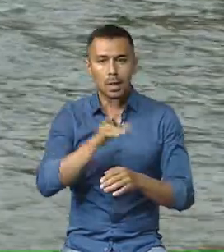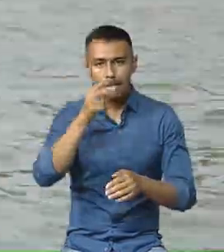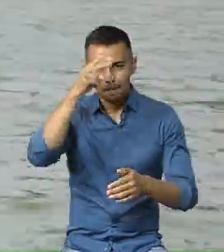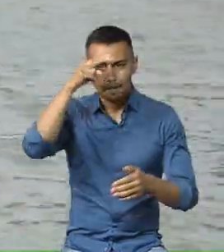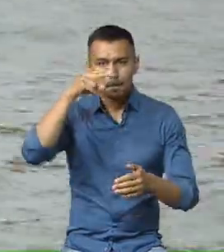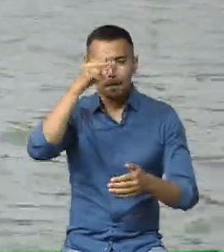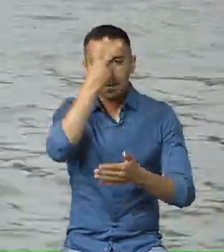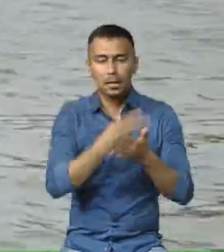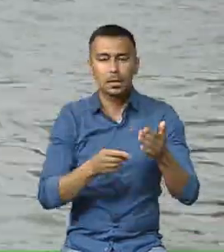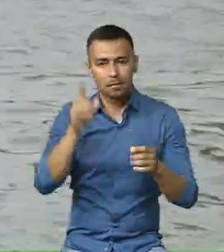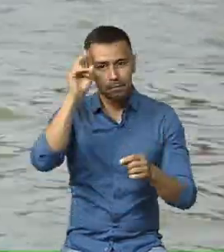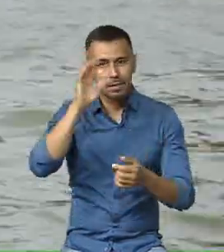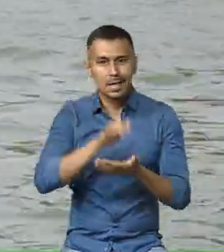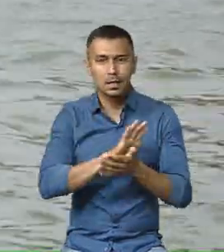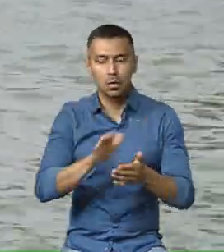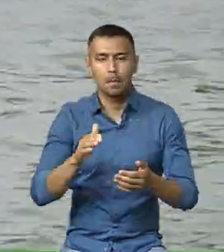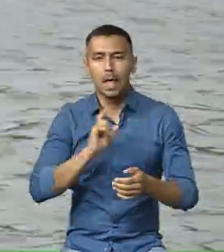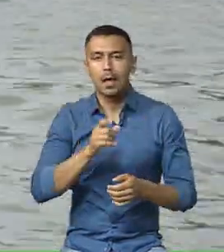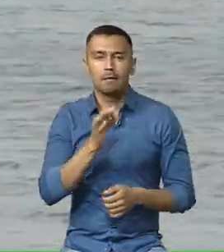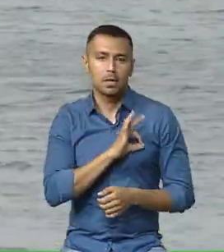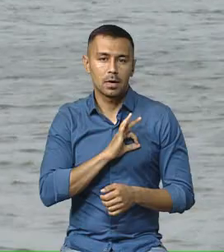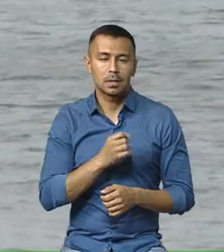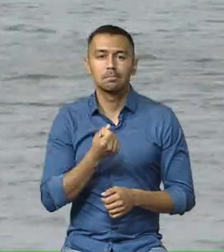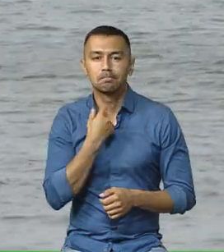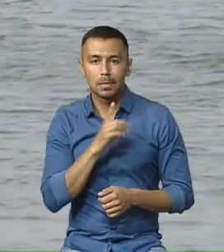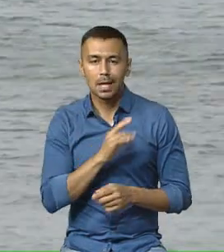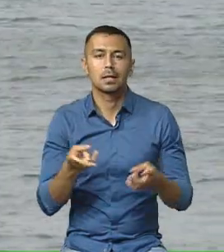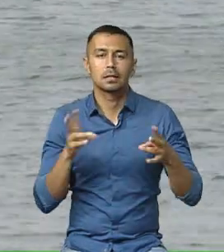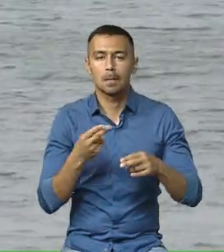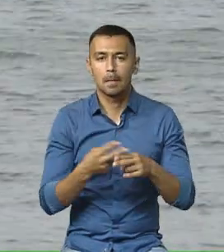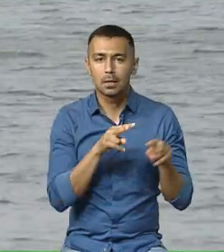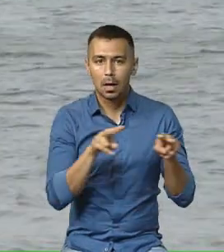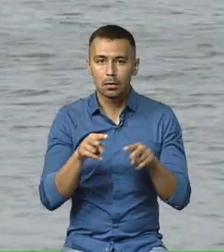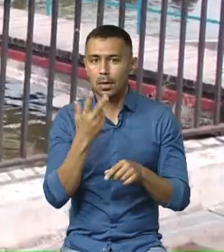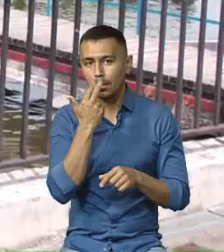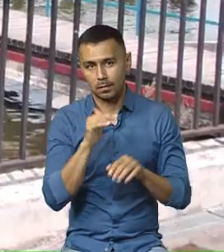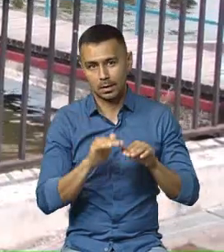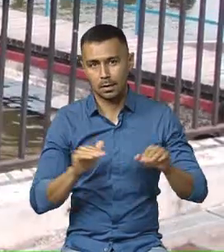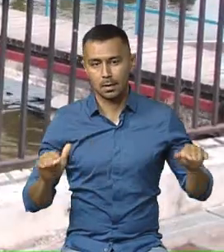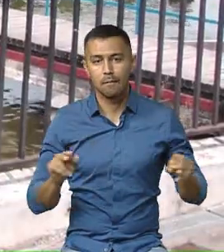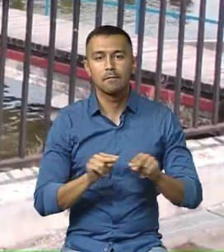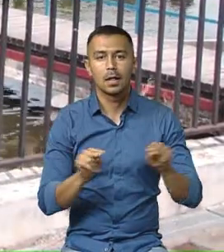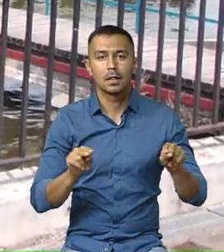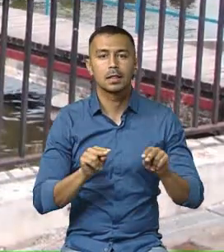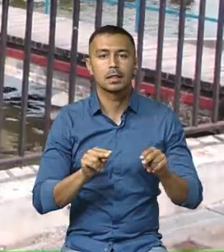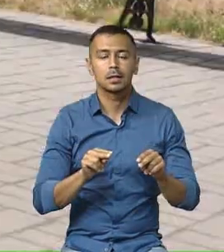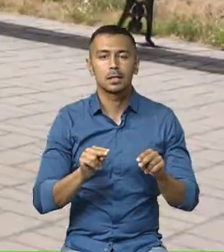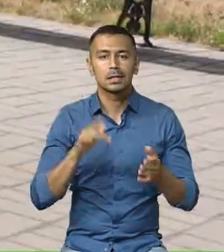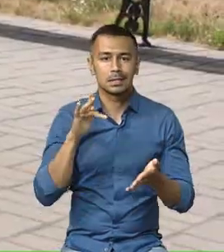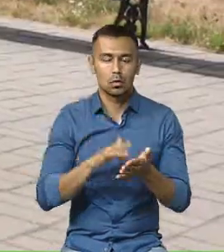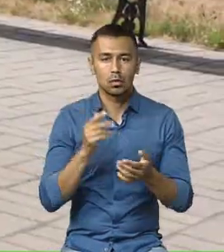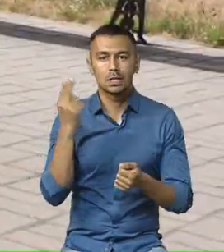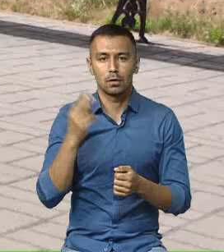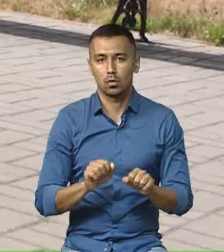пірнати в незнайомих місцях, не вживати перед купанням спиртні напої та не залишати без нагляду неповнолітніх. Викладач навчально-методичного центру